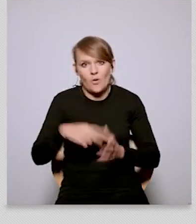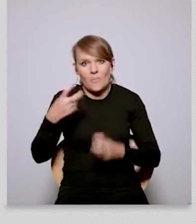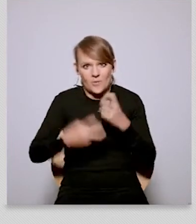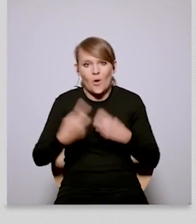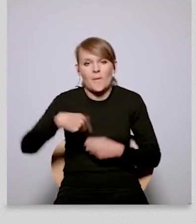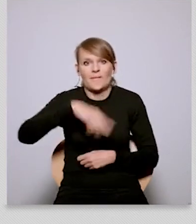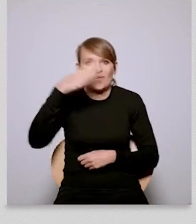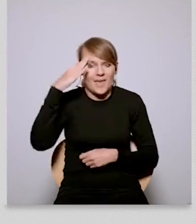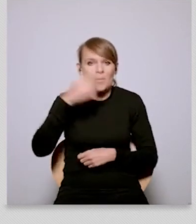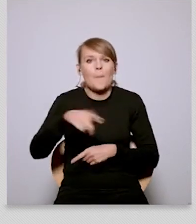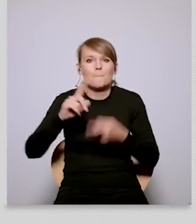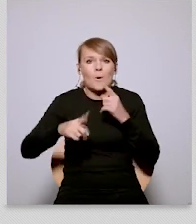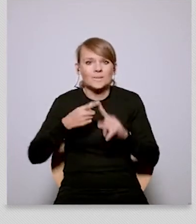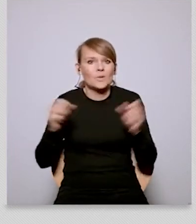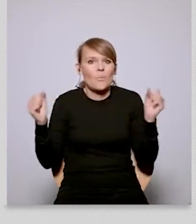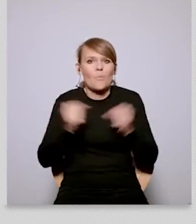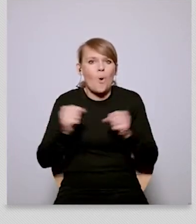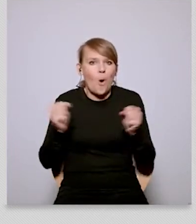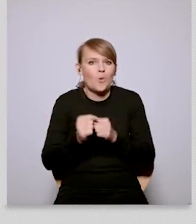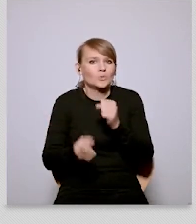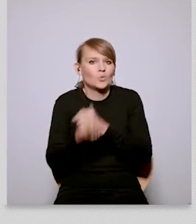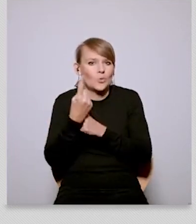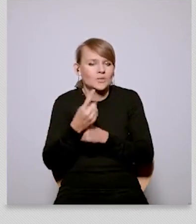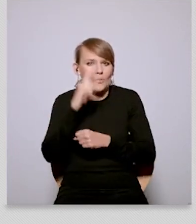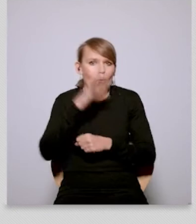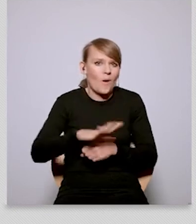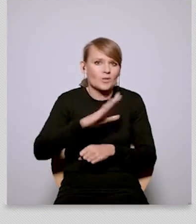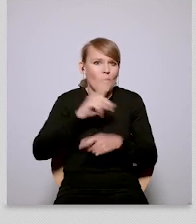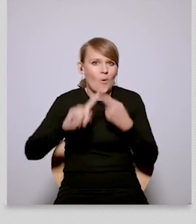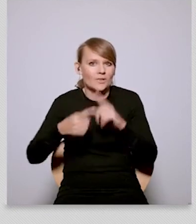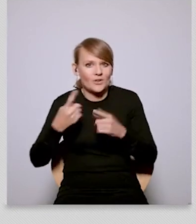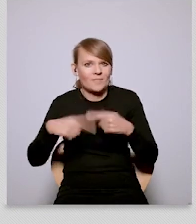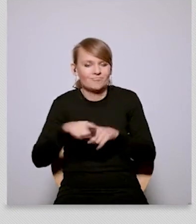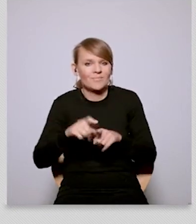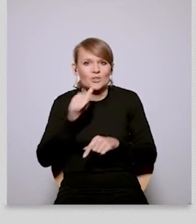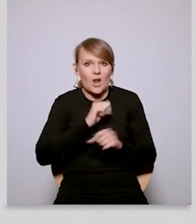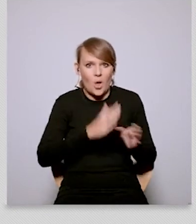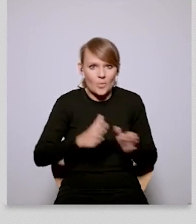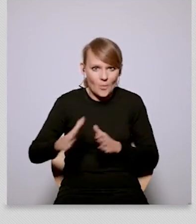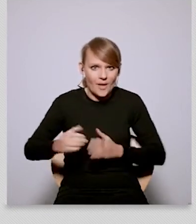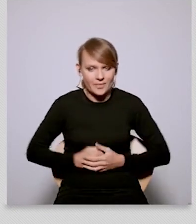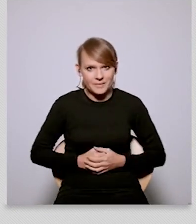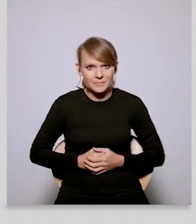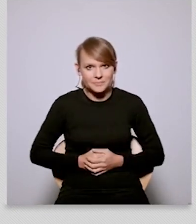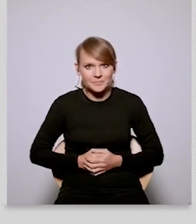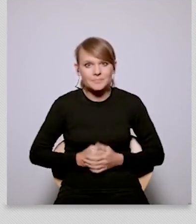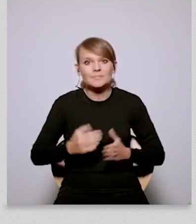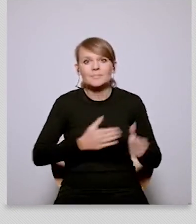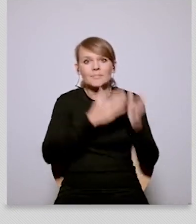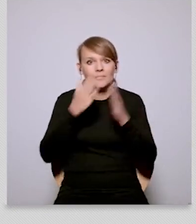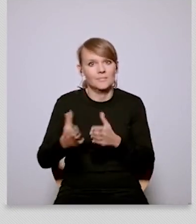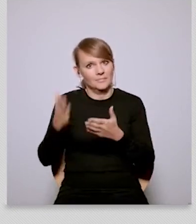boją się konsekwencji społeczno-politycznych wdrożenia Zielonego Ładu i kolejna część tego